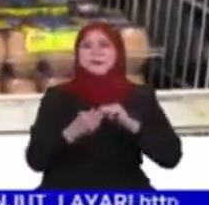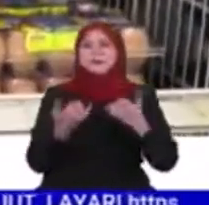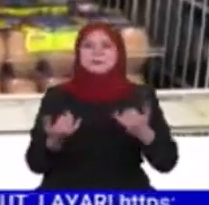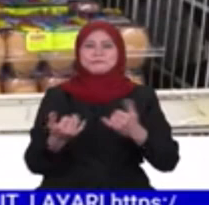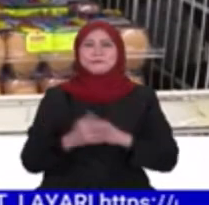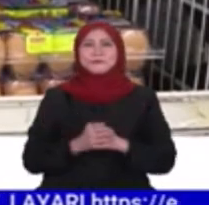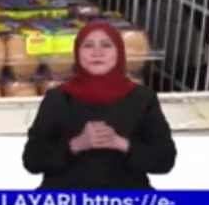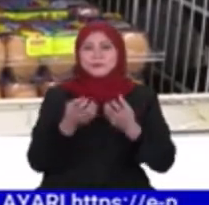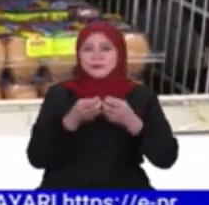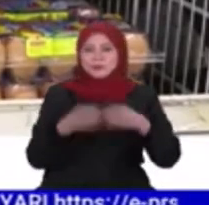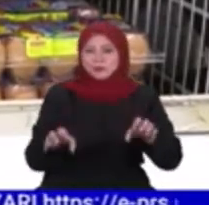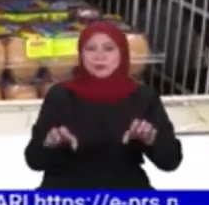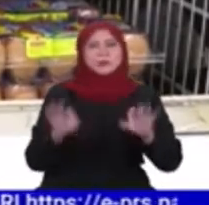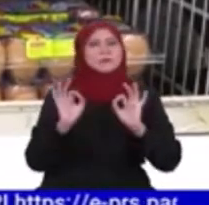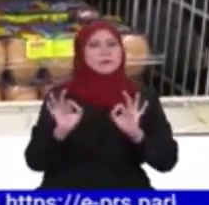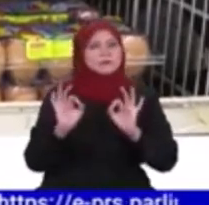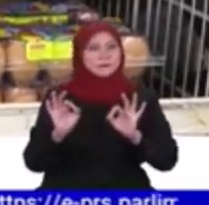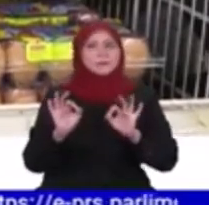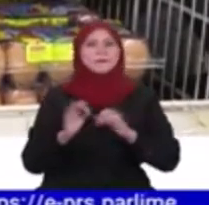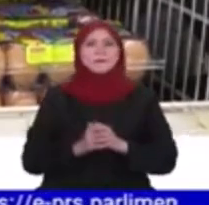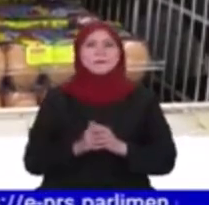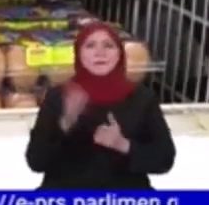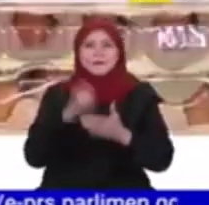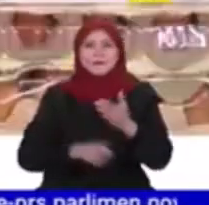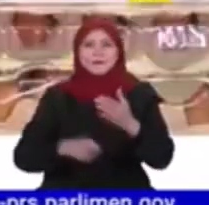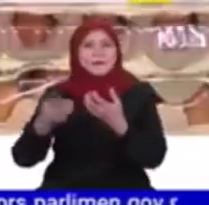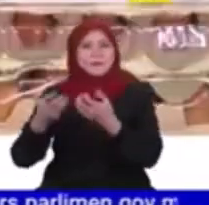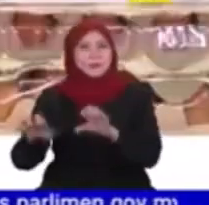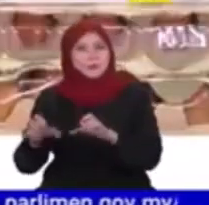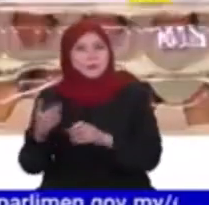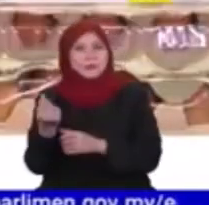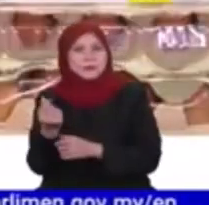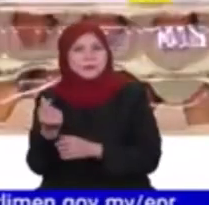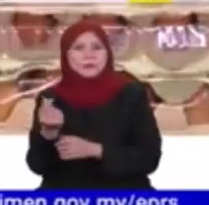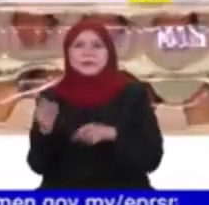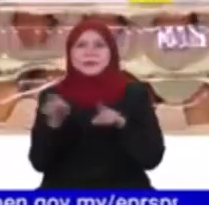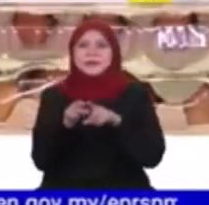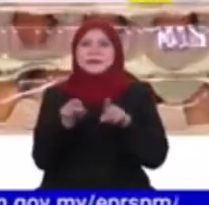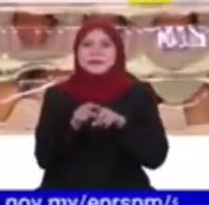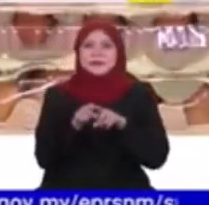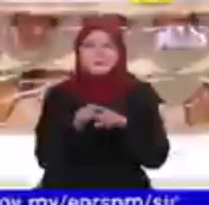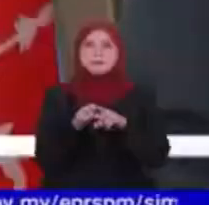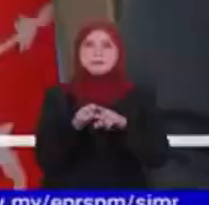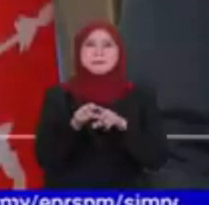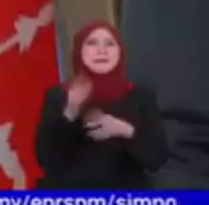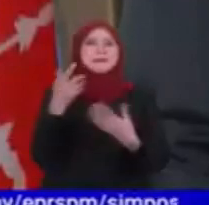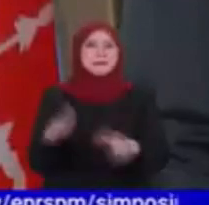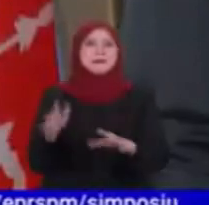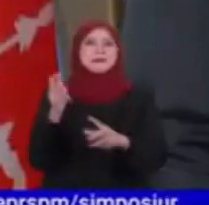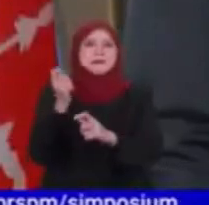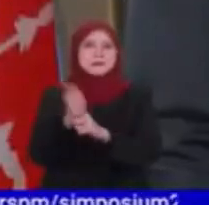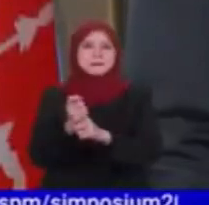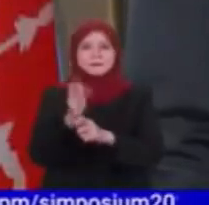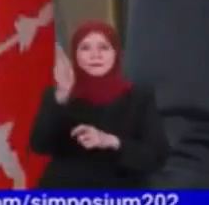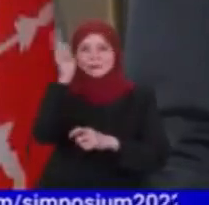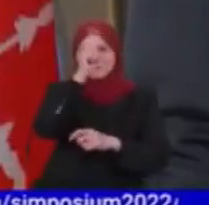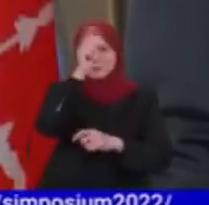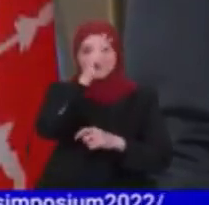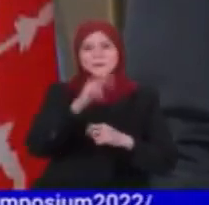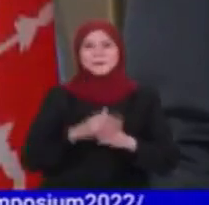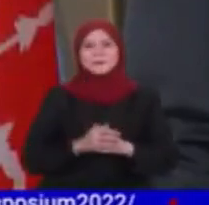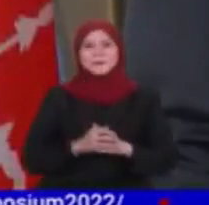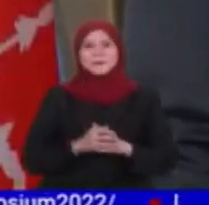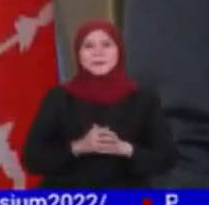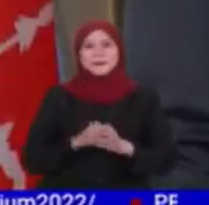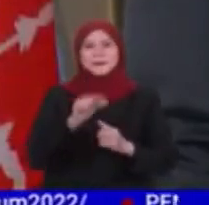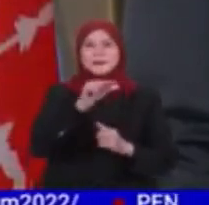umumnya perlu pun tidak masalah harga telur adalah ras lari dengan harga yang telah ditetapkan itu